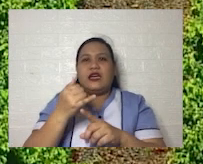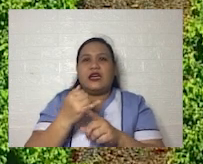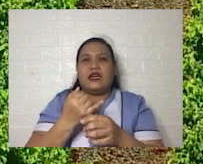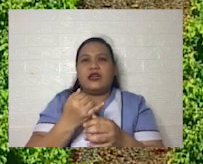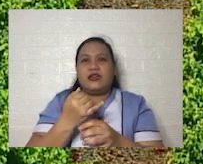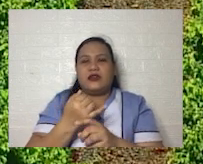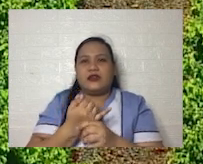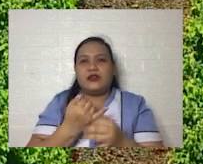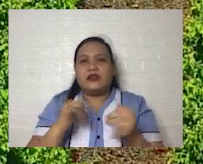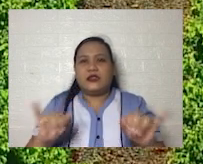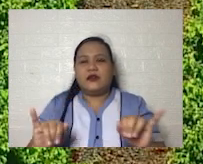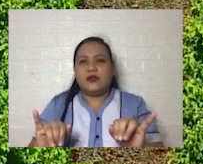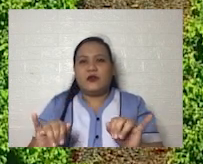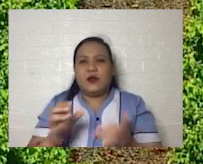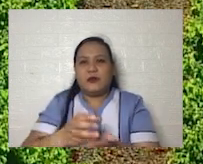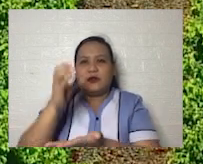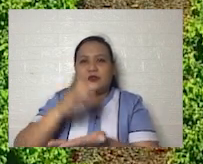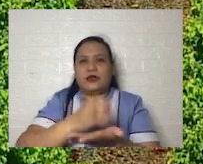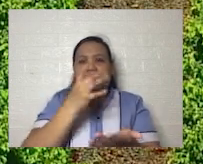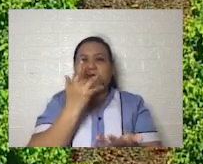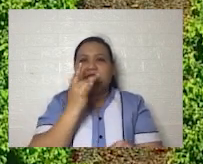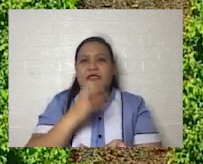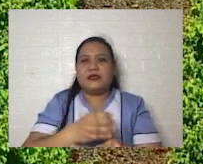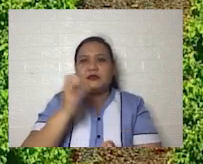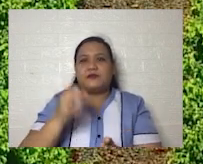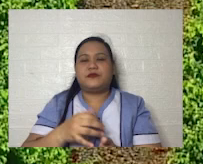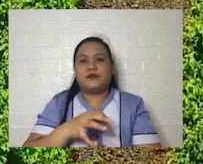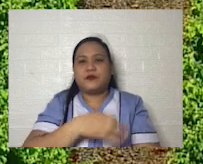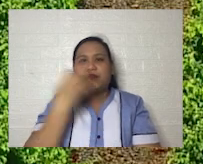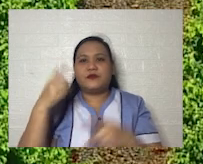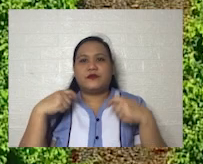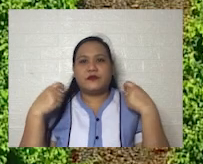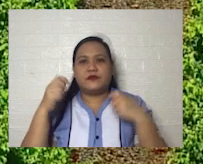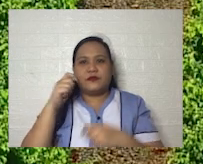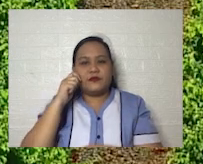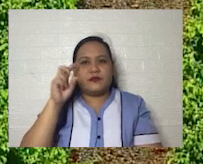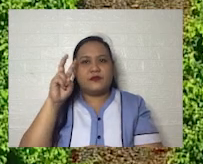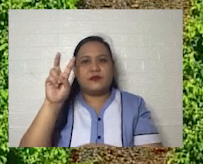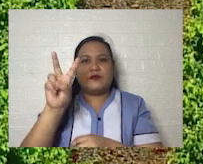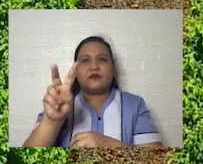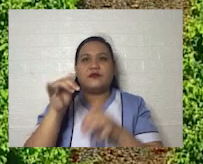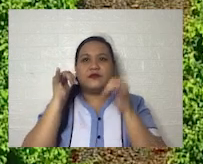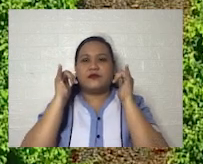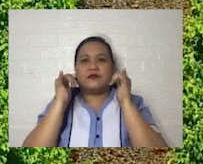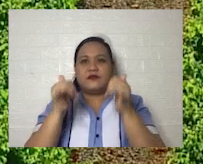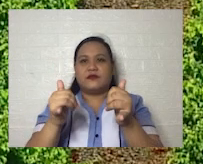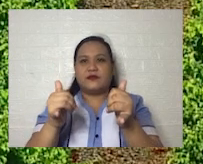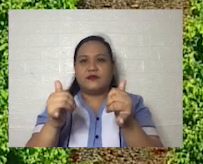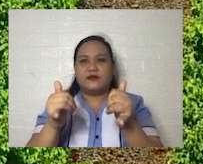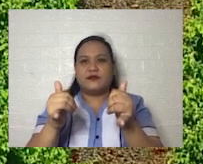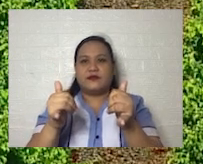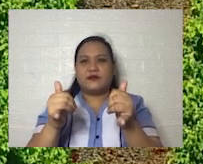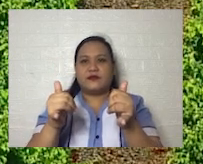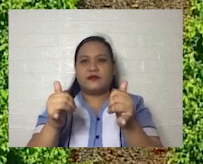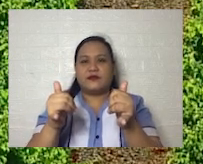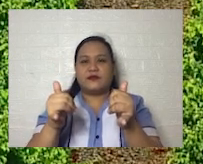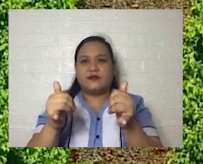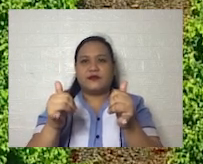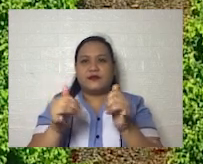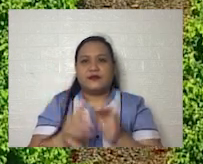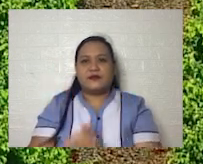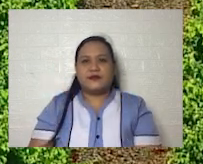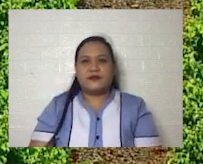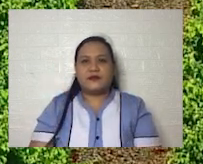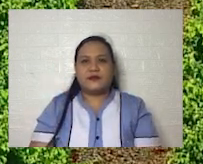polyethylene bags, and use plastic cups when Fernandino Teens TV Season 2 returns. Stay